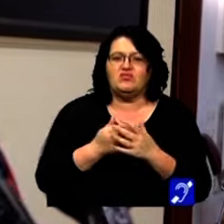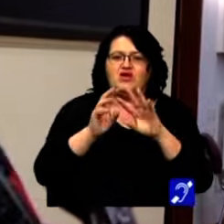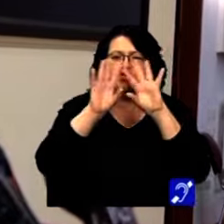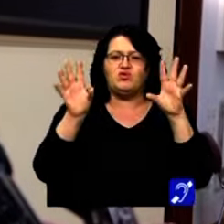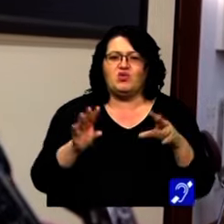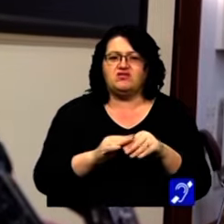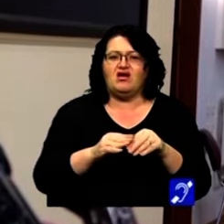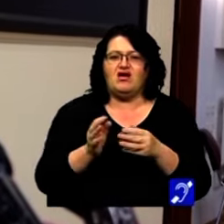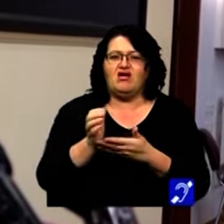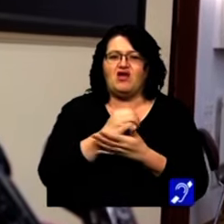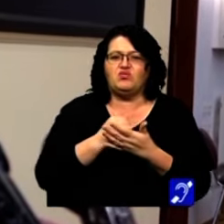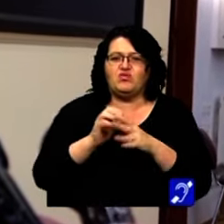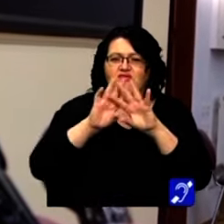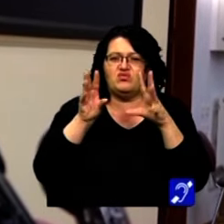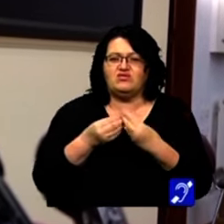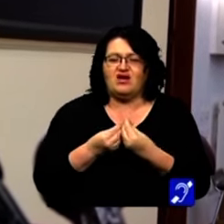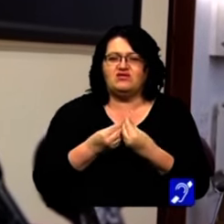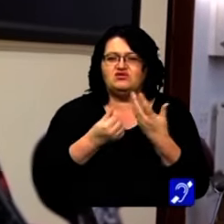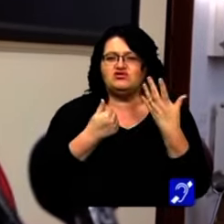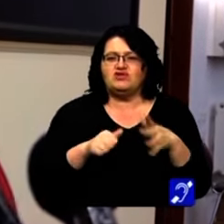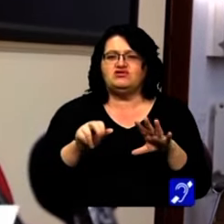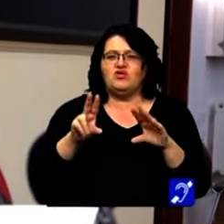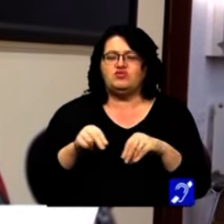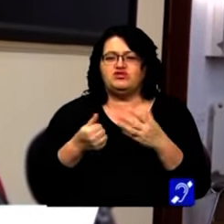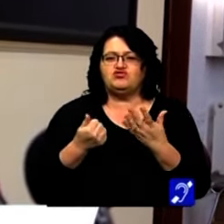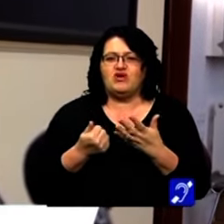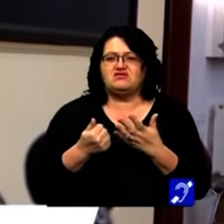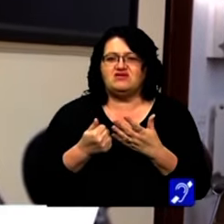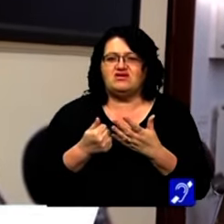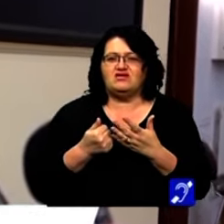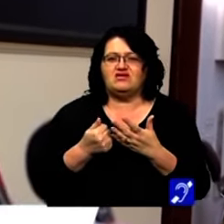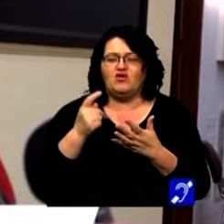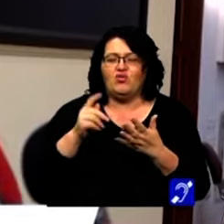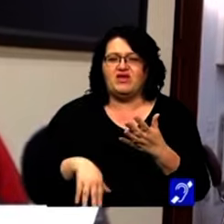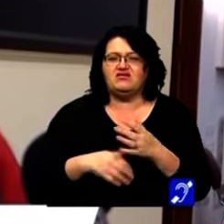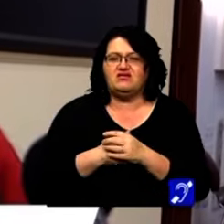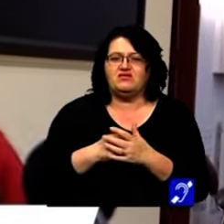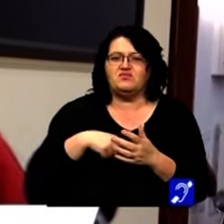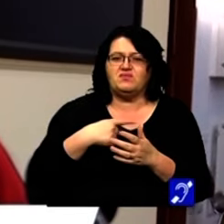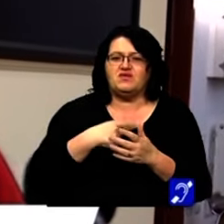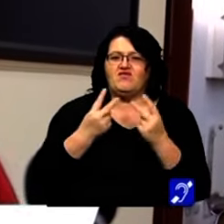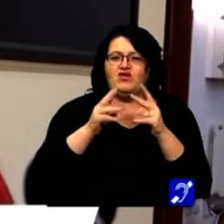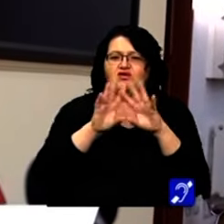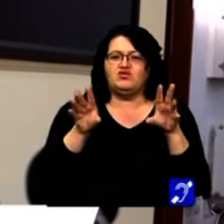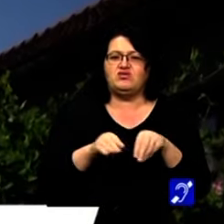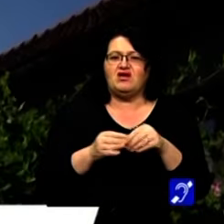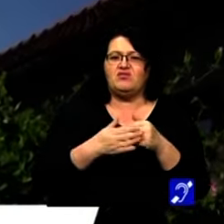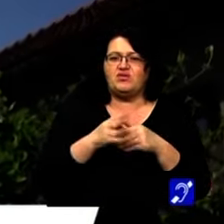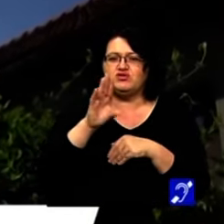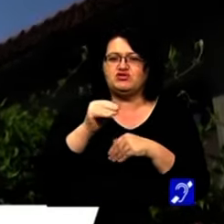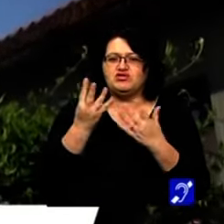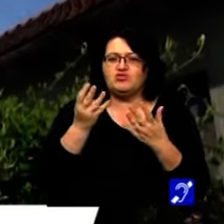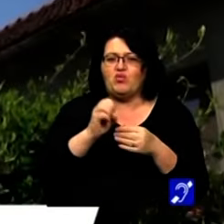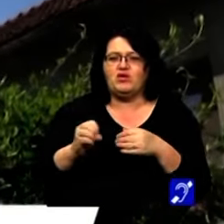total adunat, așa grosomodo, la 686 de kilometri, avem o valoare de aproximativ 59